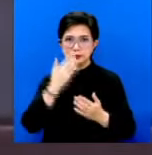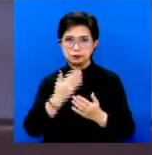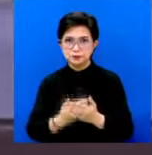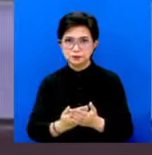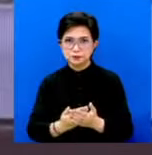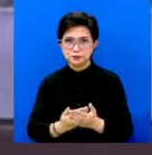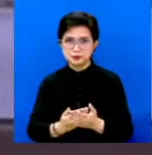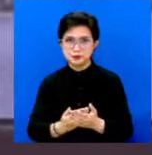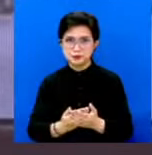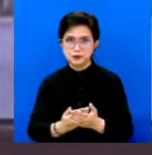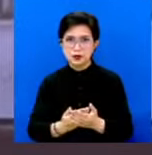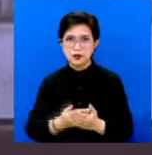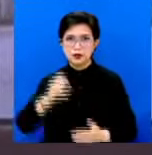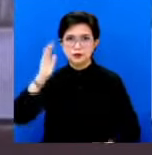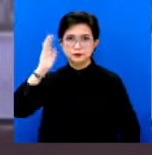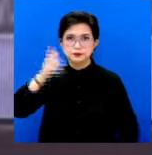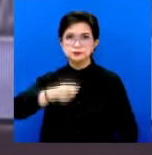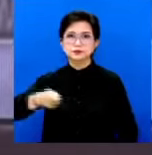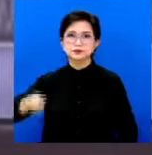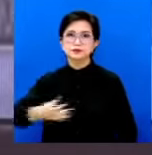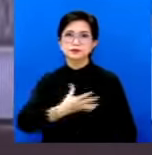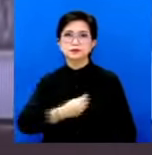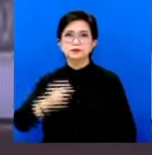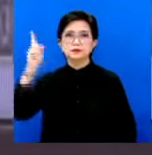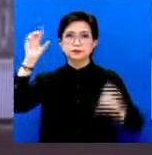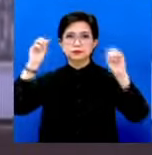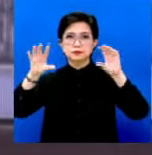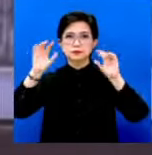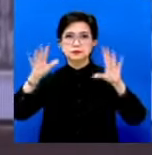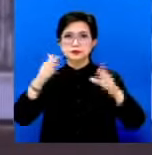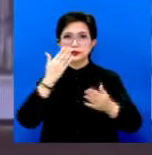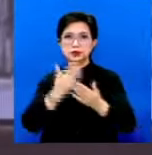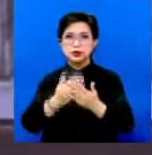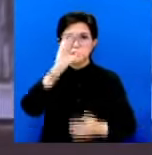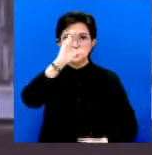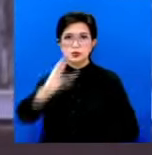2024. Wassalamualaikum warahmatullahi wabarakatuh. Selamat sore, sampai jumpa.